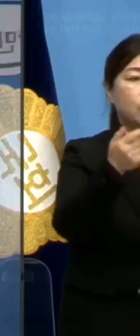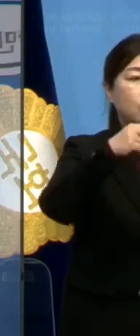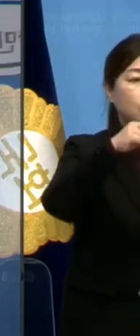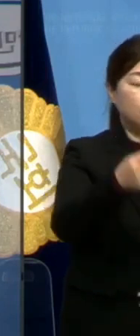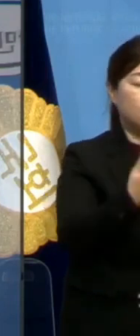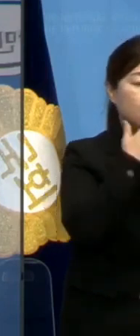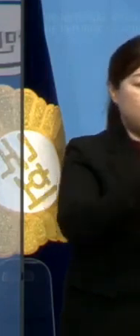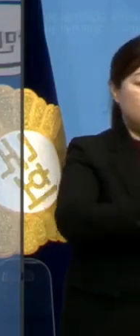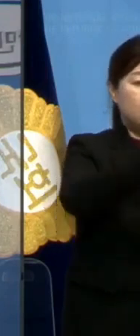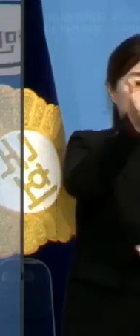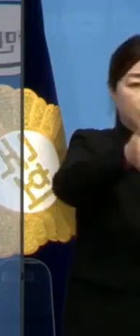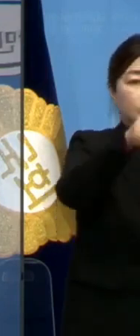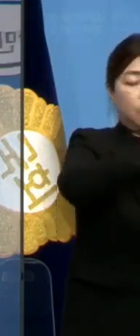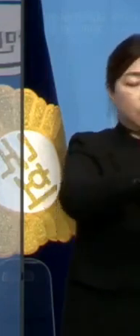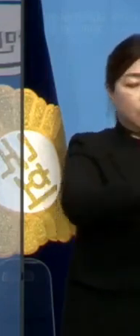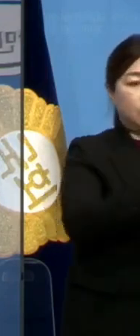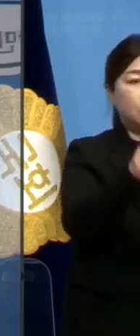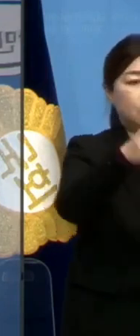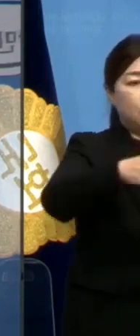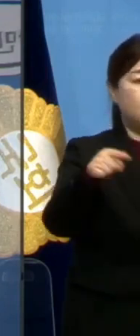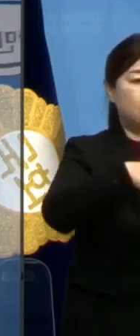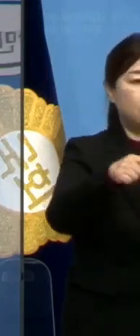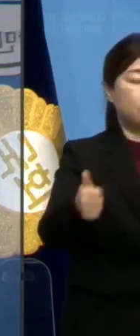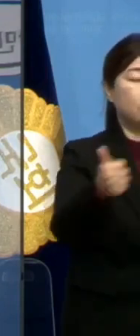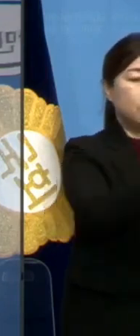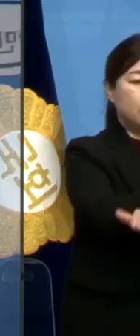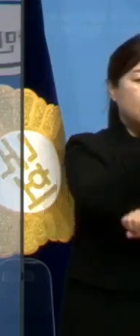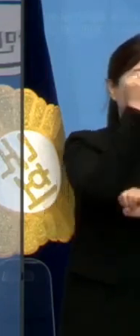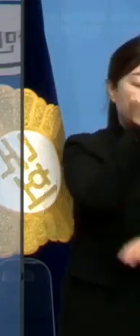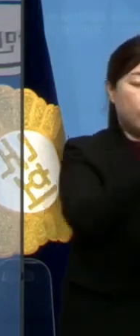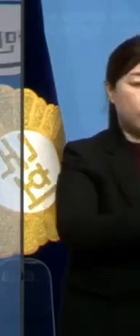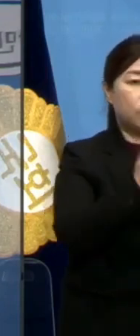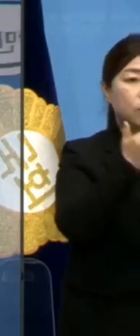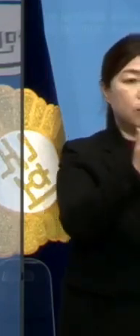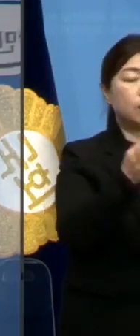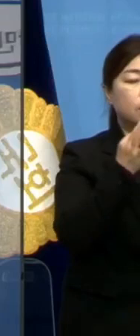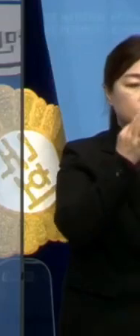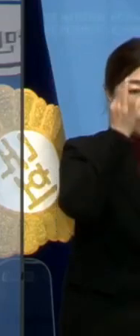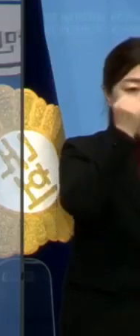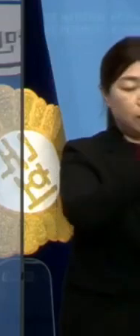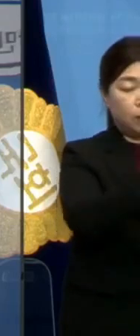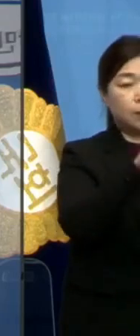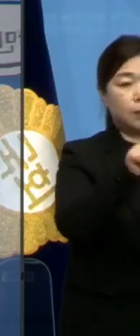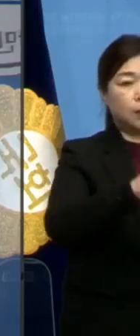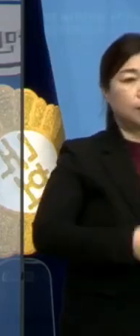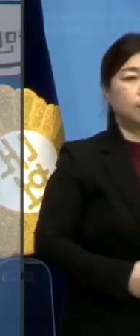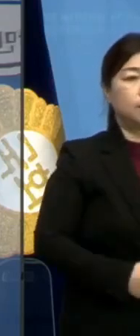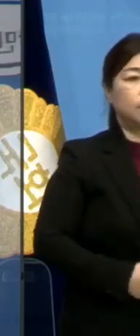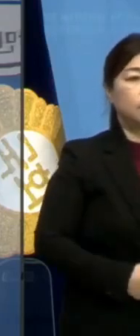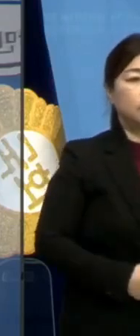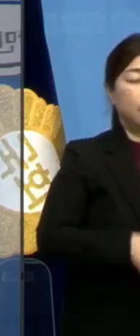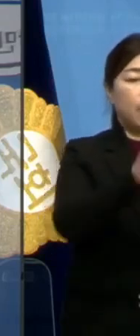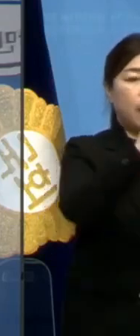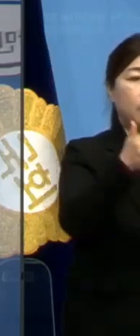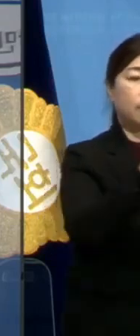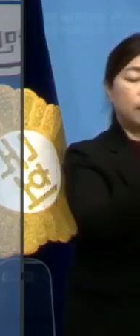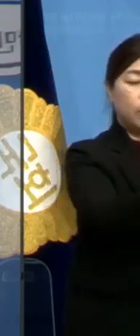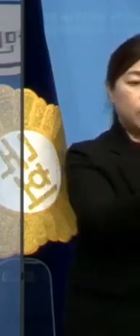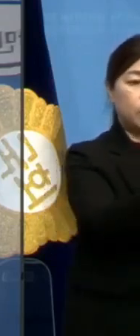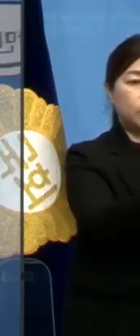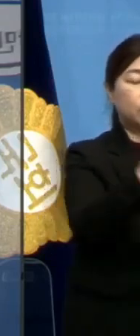서울시장 보선 승리와 정권교체 교두보를 만들어 내는데 최선을 다할 것입니다 안철수 대표는